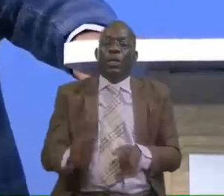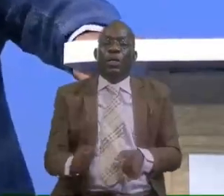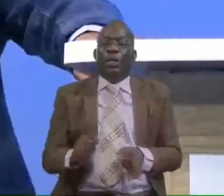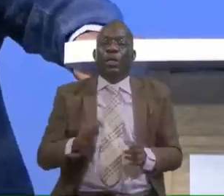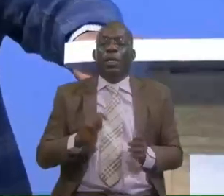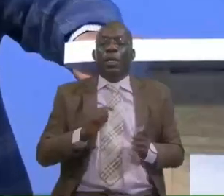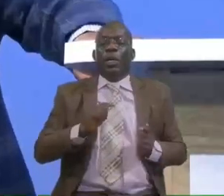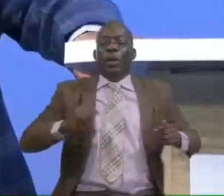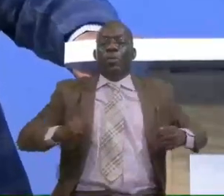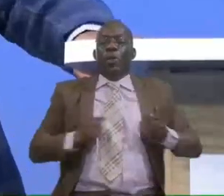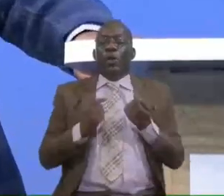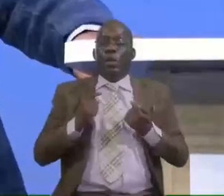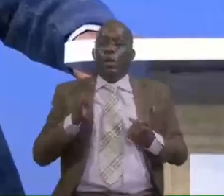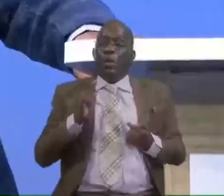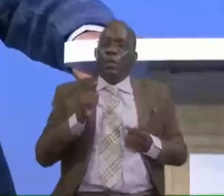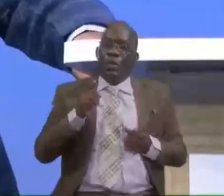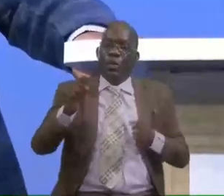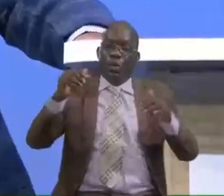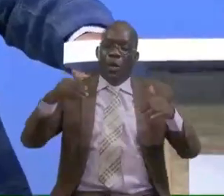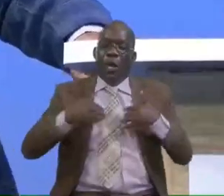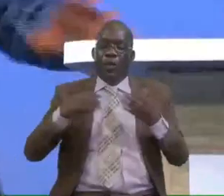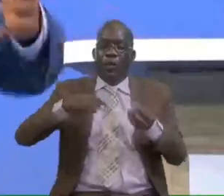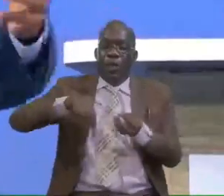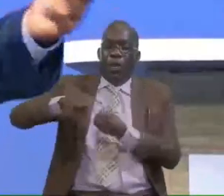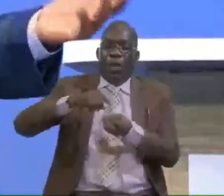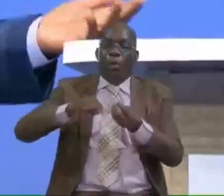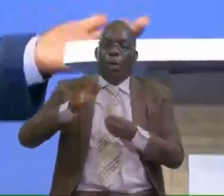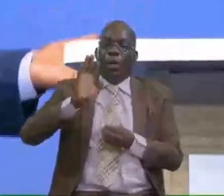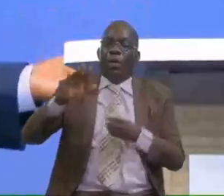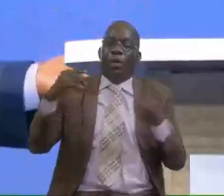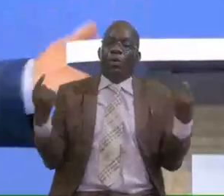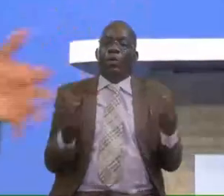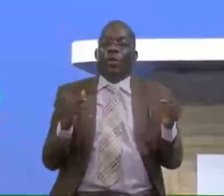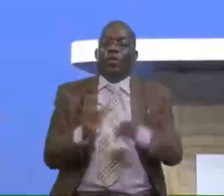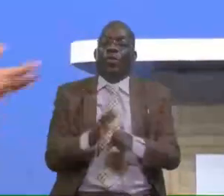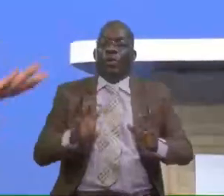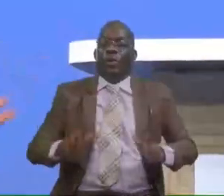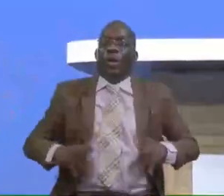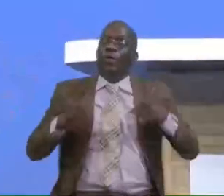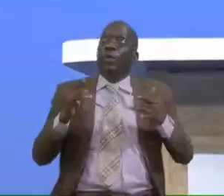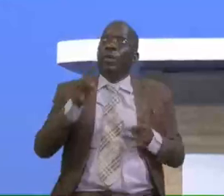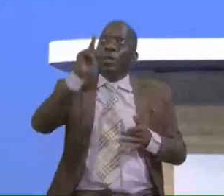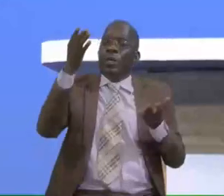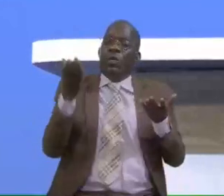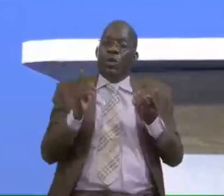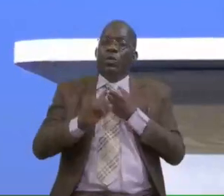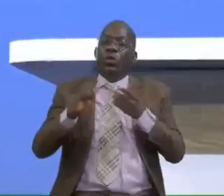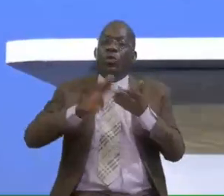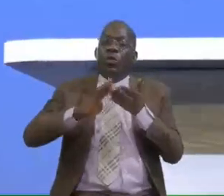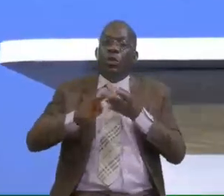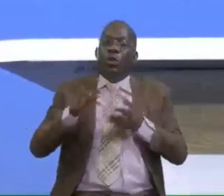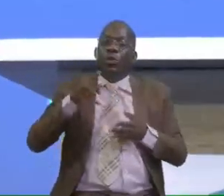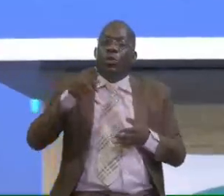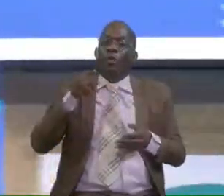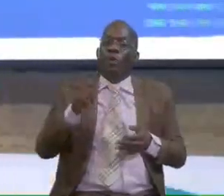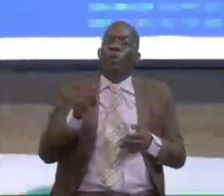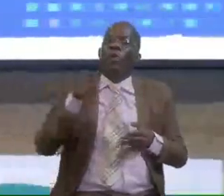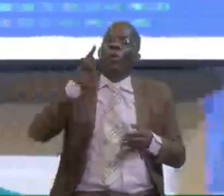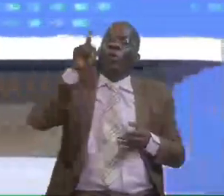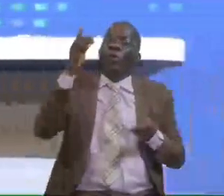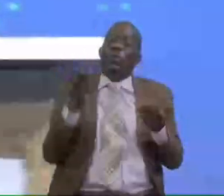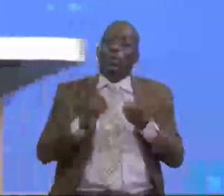l'agonie et les cris du cœur concernant ta vie pécheresse. Il veut te pardonner. Il veut te donner le